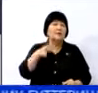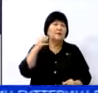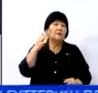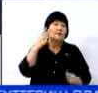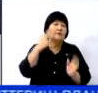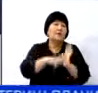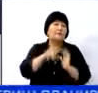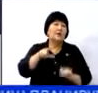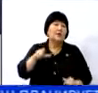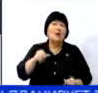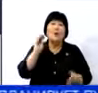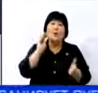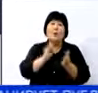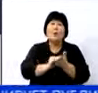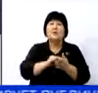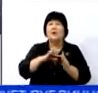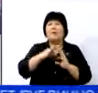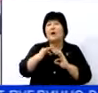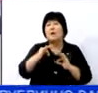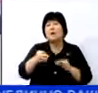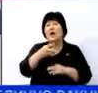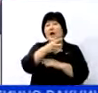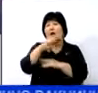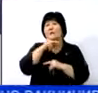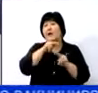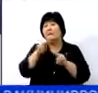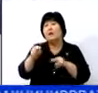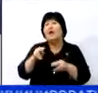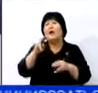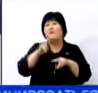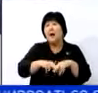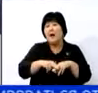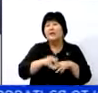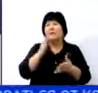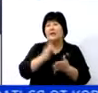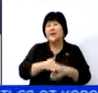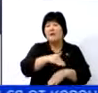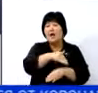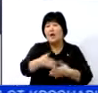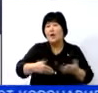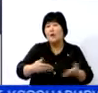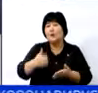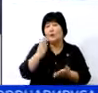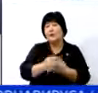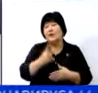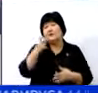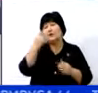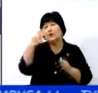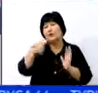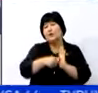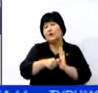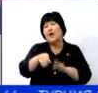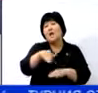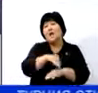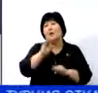580 человек. Установлены внутрипоселковые камеры видеонаблюдения, паспорт, проложен тротуар, установлены 246 дорожных